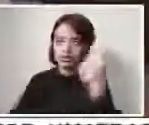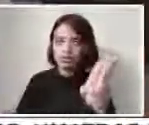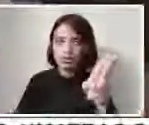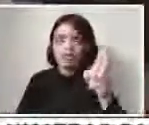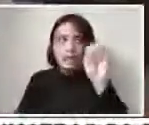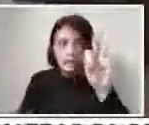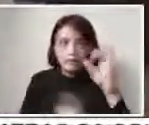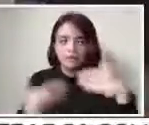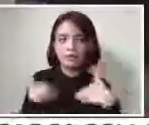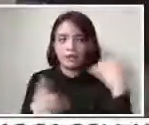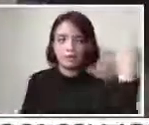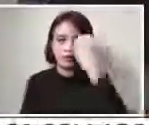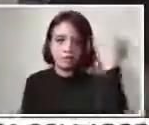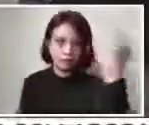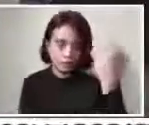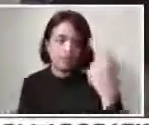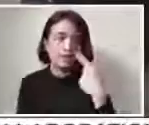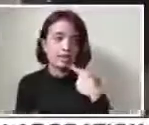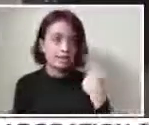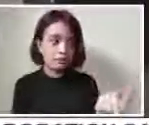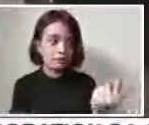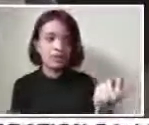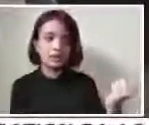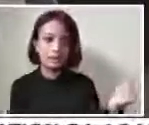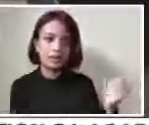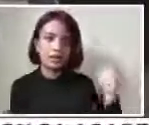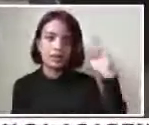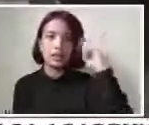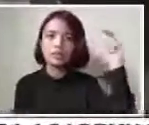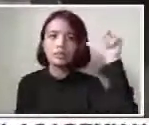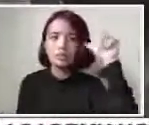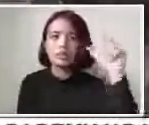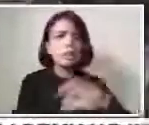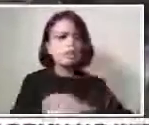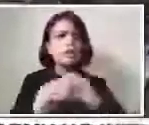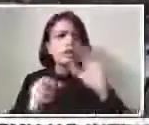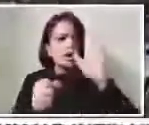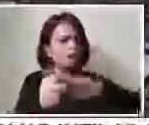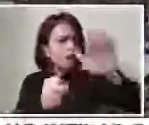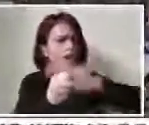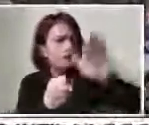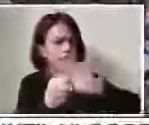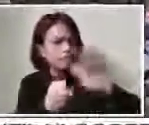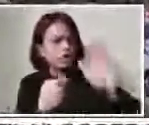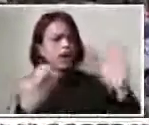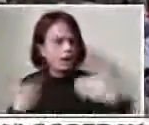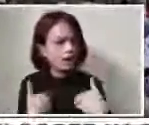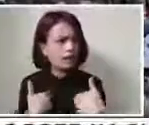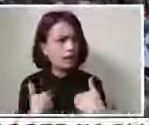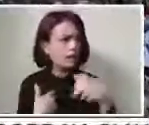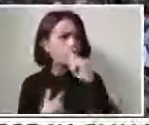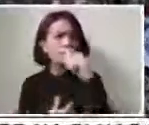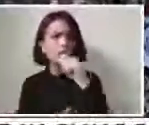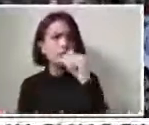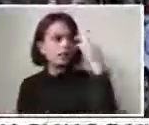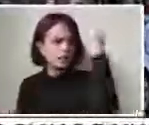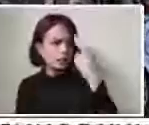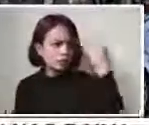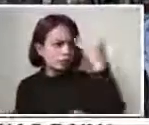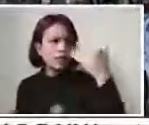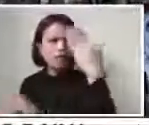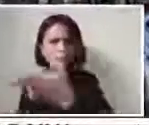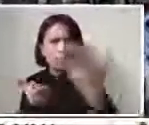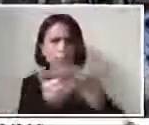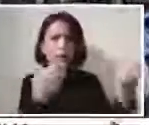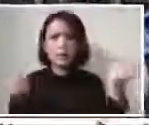ng 29 na mga bagong kaso, habang 13 naman sa Queensland. 84 na tao na